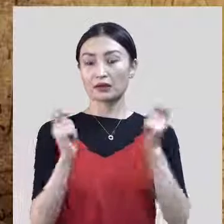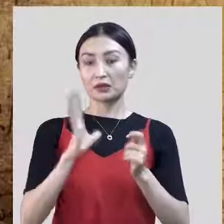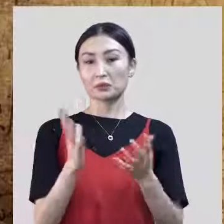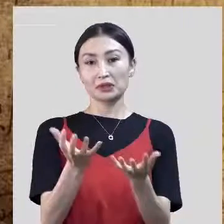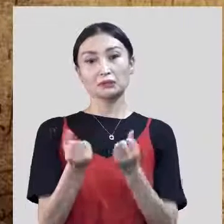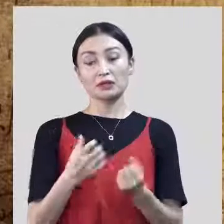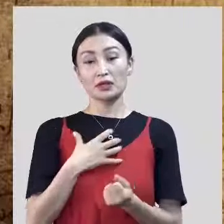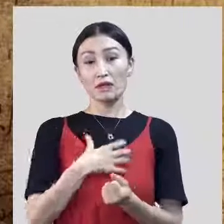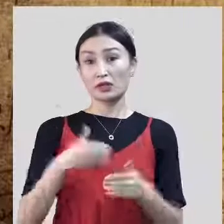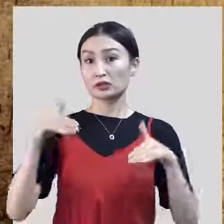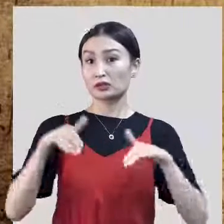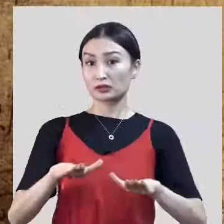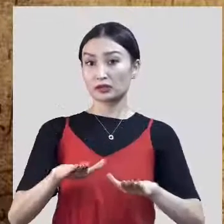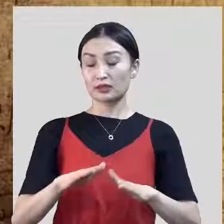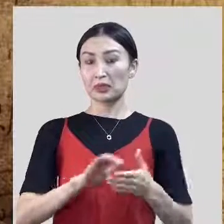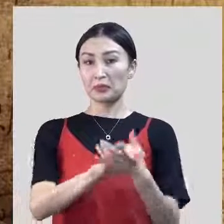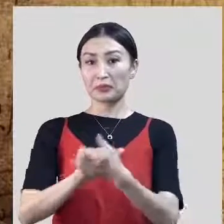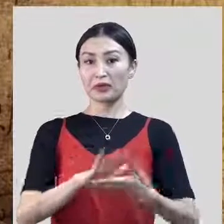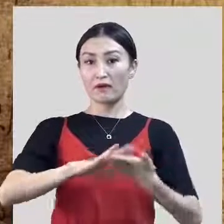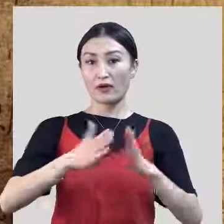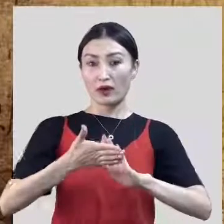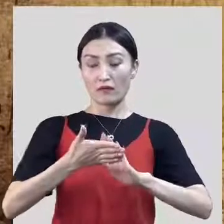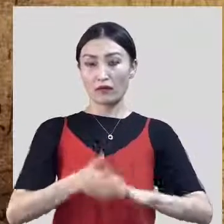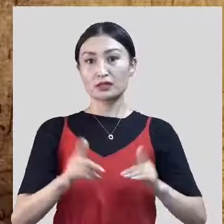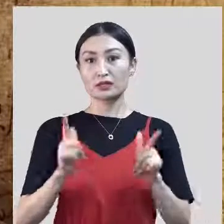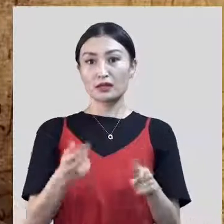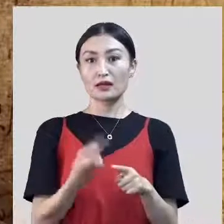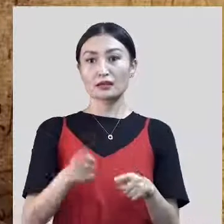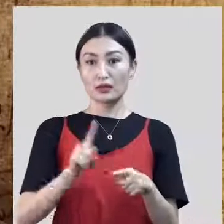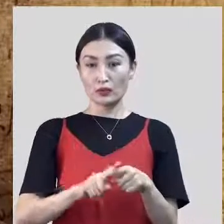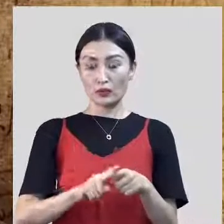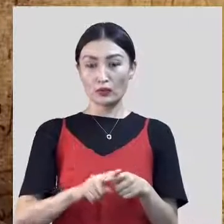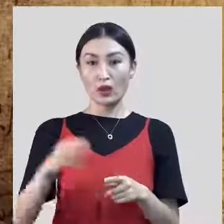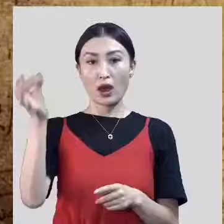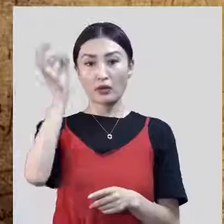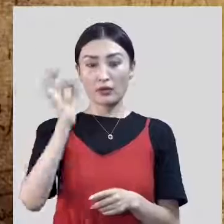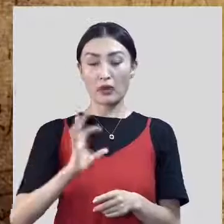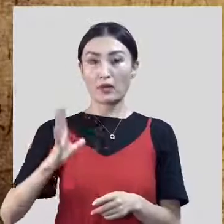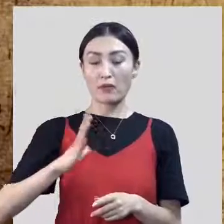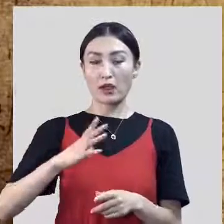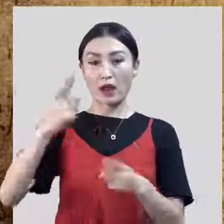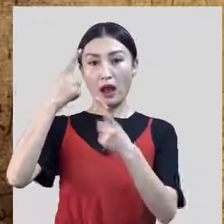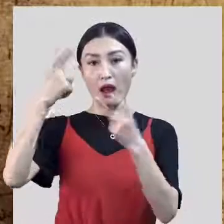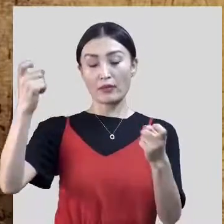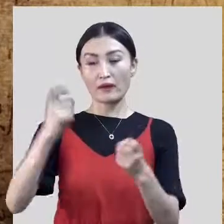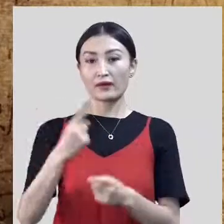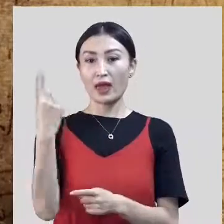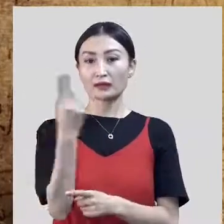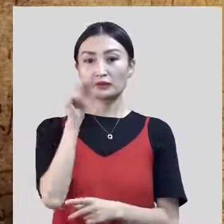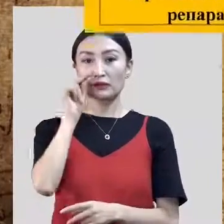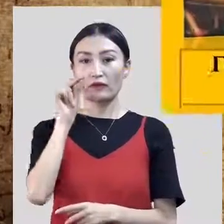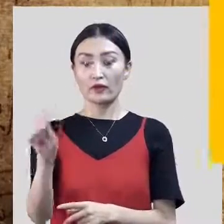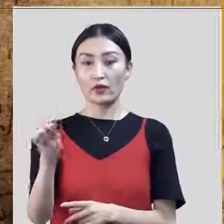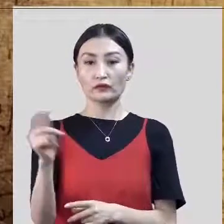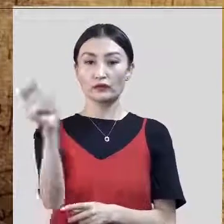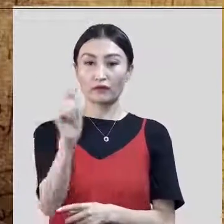приняты основные решения мирного договора согласно которому германия была объявлена единственной